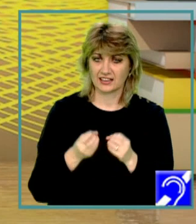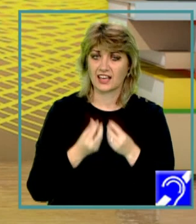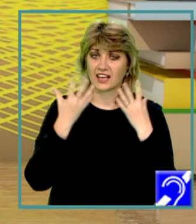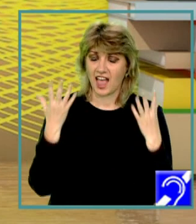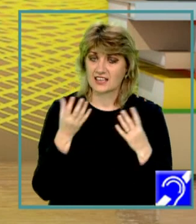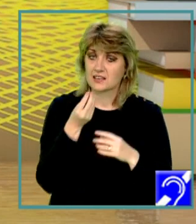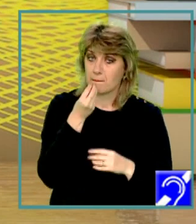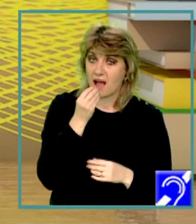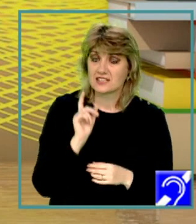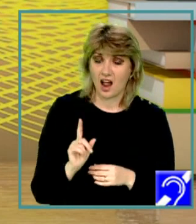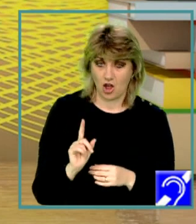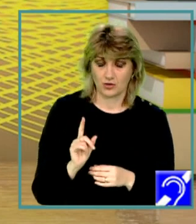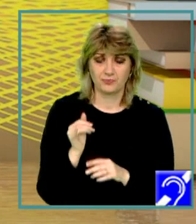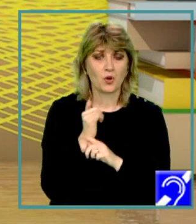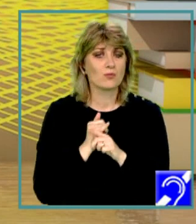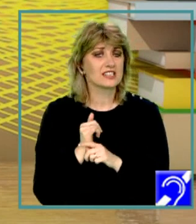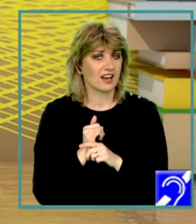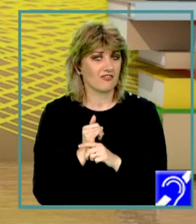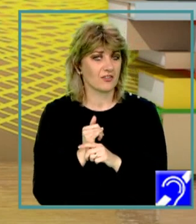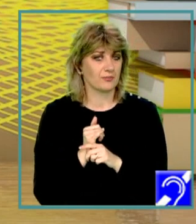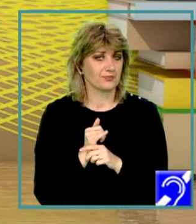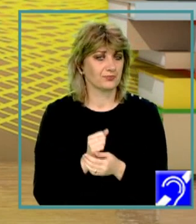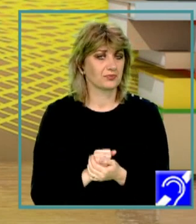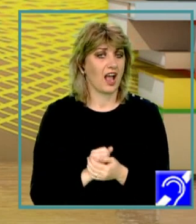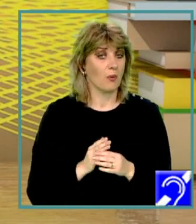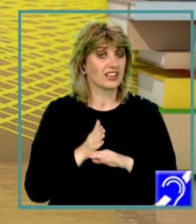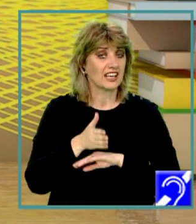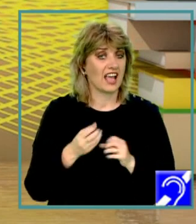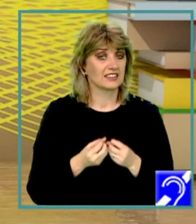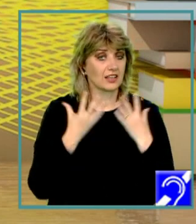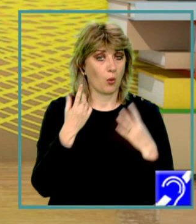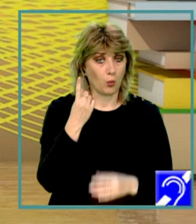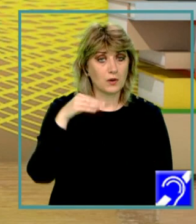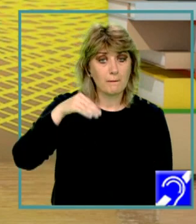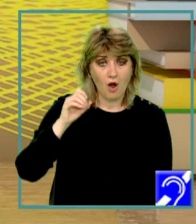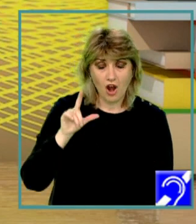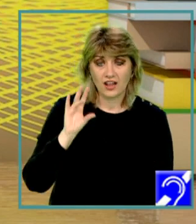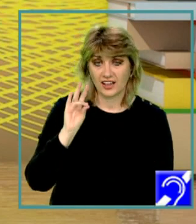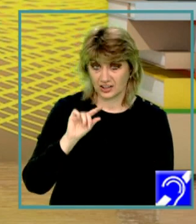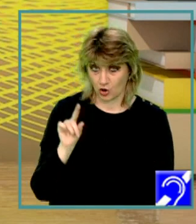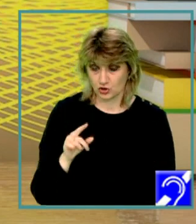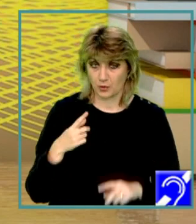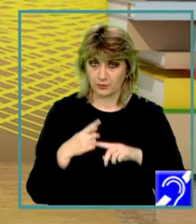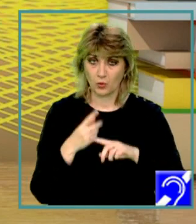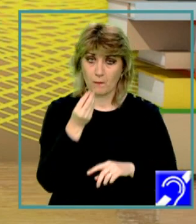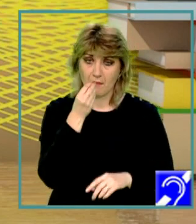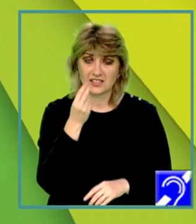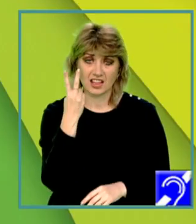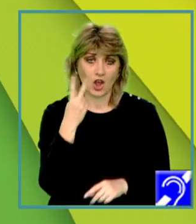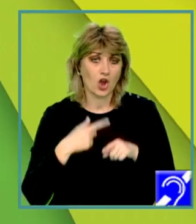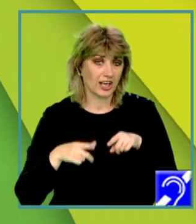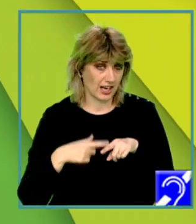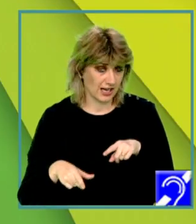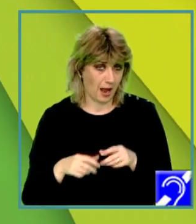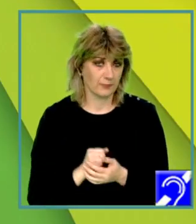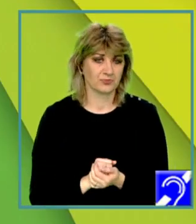acestora observăm că a intrat în reacție un mod de hidrogen cu masa de 2 G și un